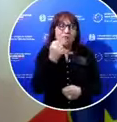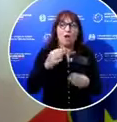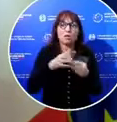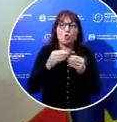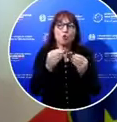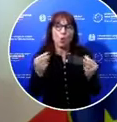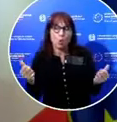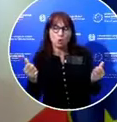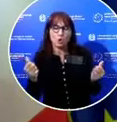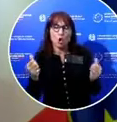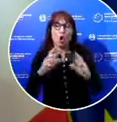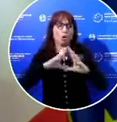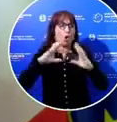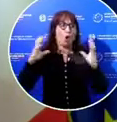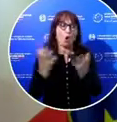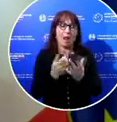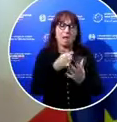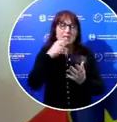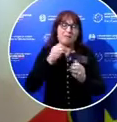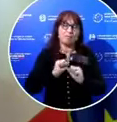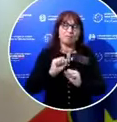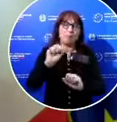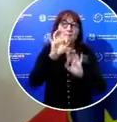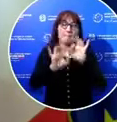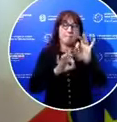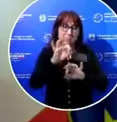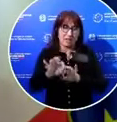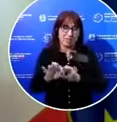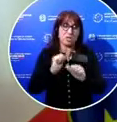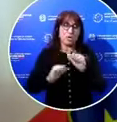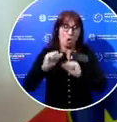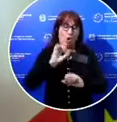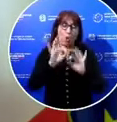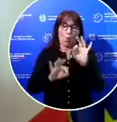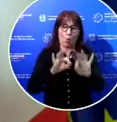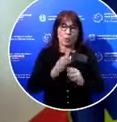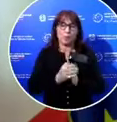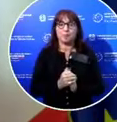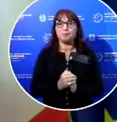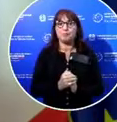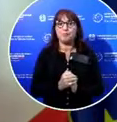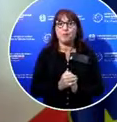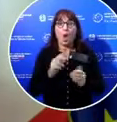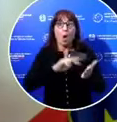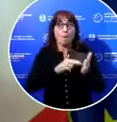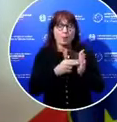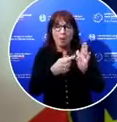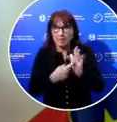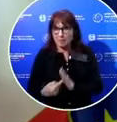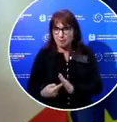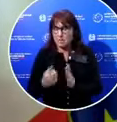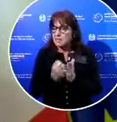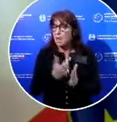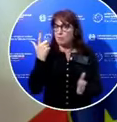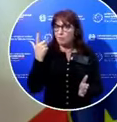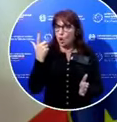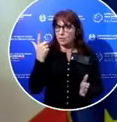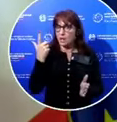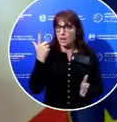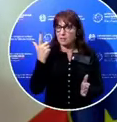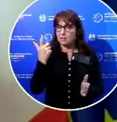adottate a livello globale per la prevenzione, il trattamento e la cura. Di fronte al problema delle dipendenze, è fondamentale